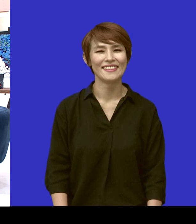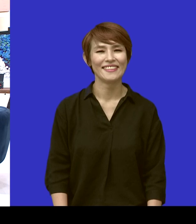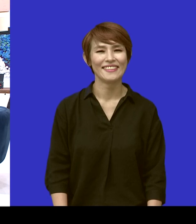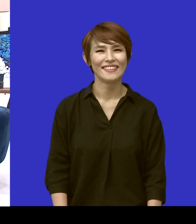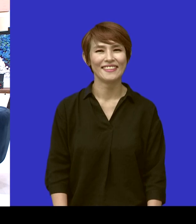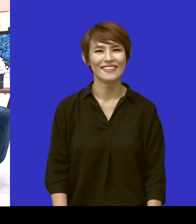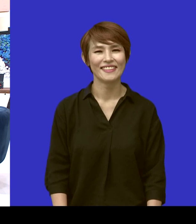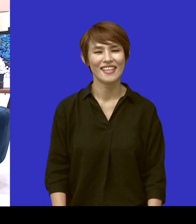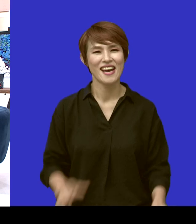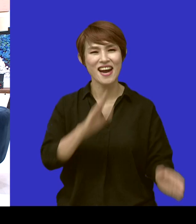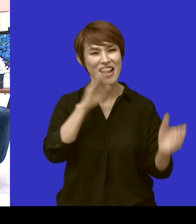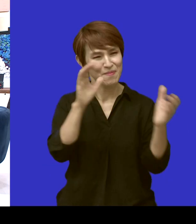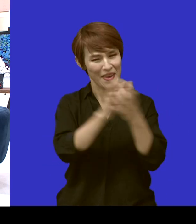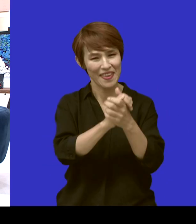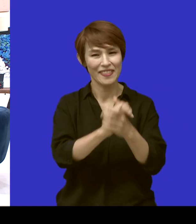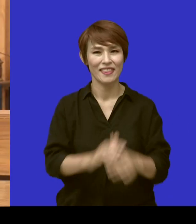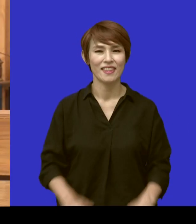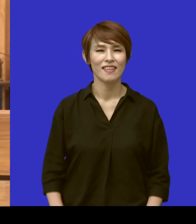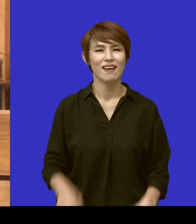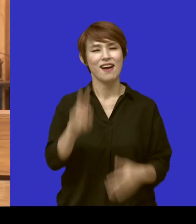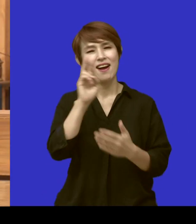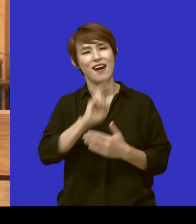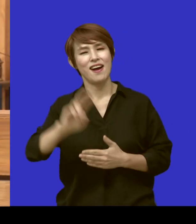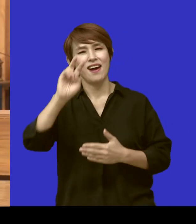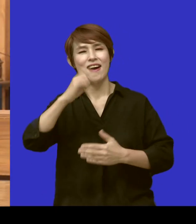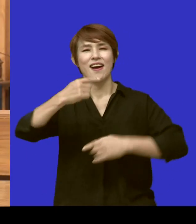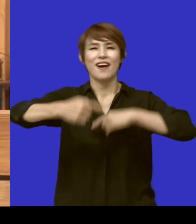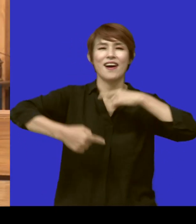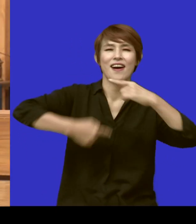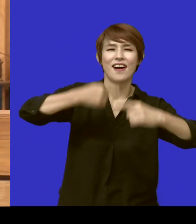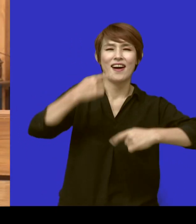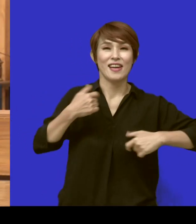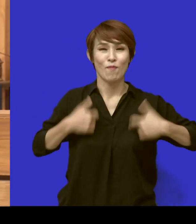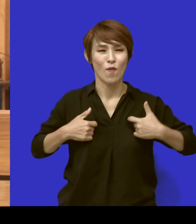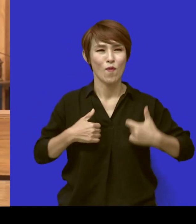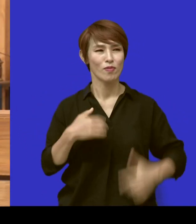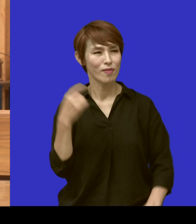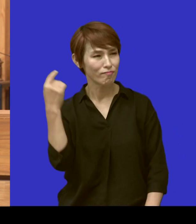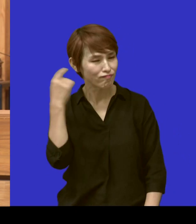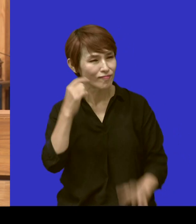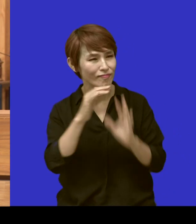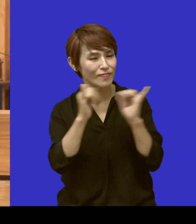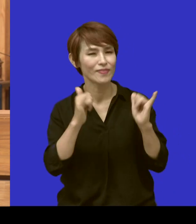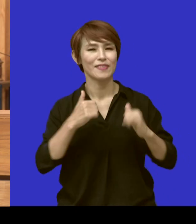네. 부르는 이도 기쁘고 듣는 이도 기쁘고